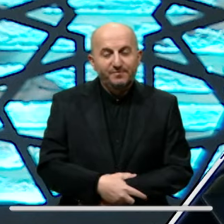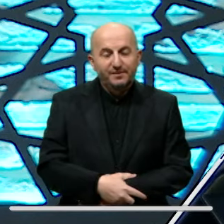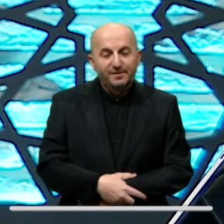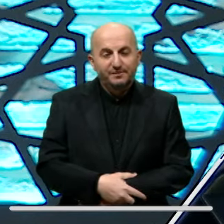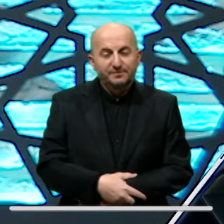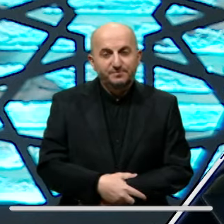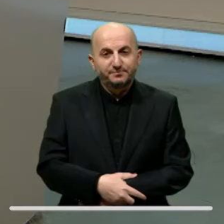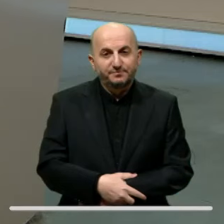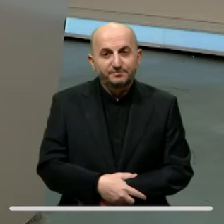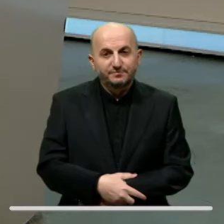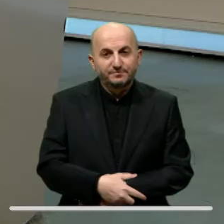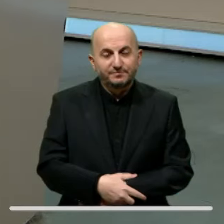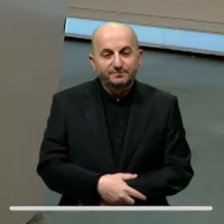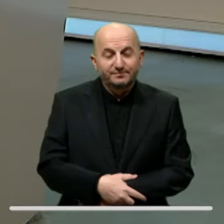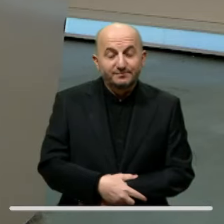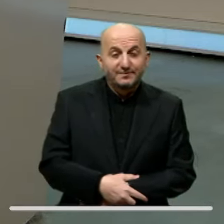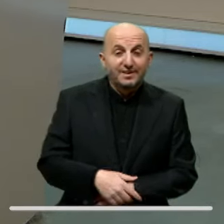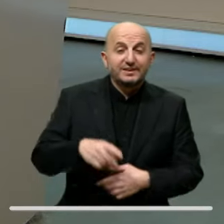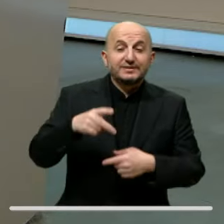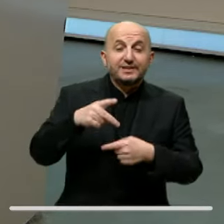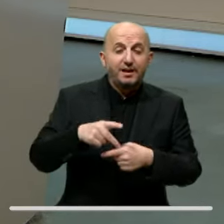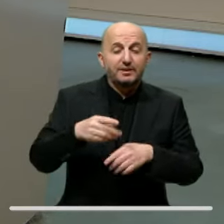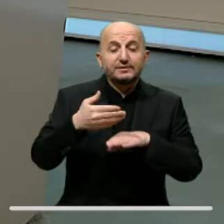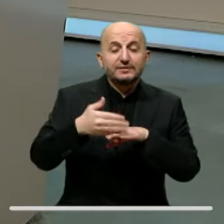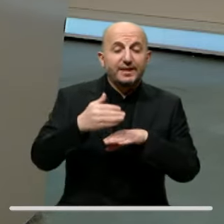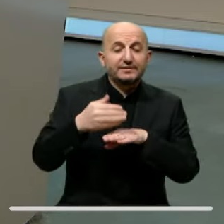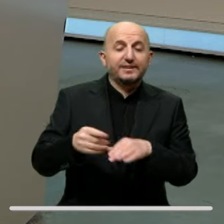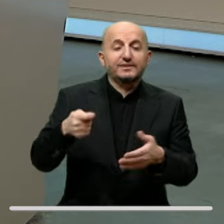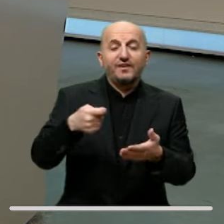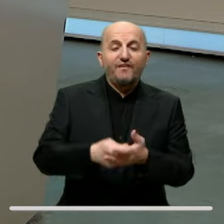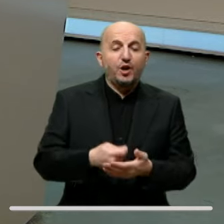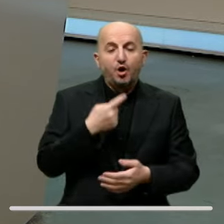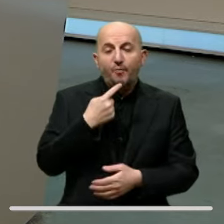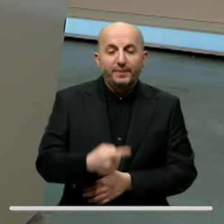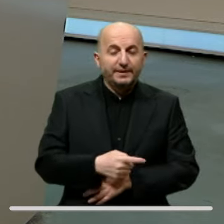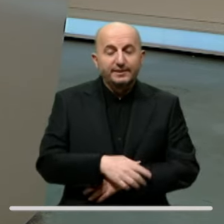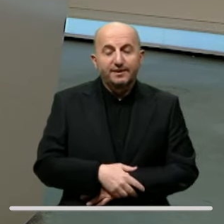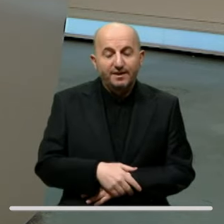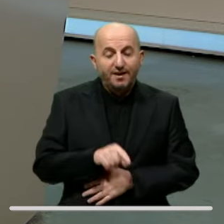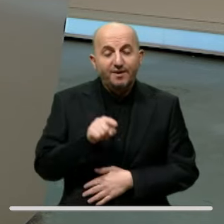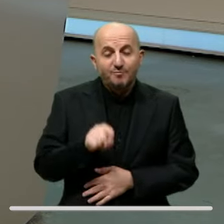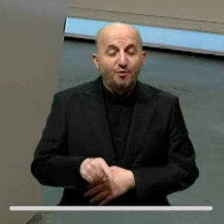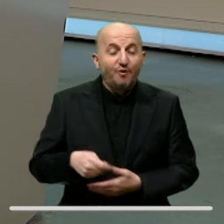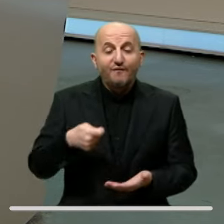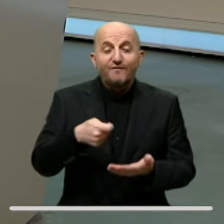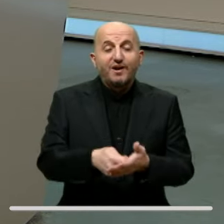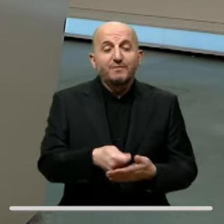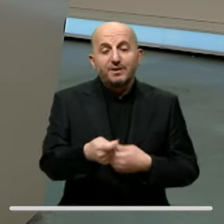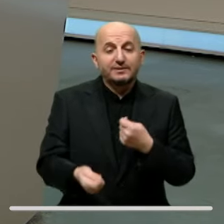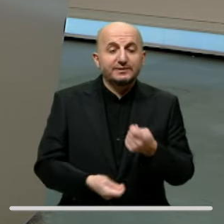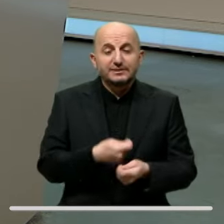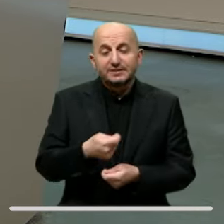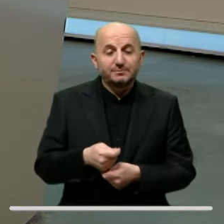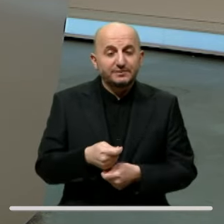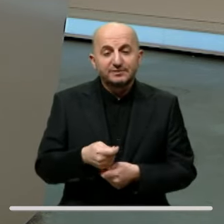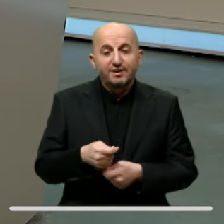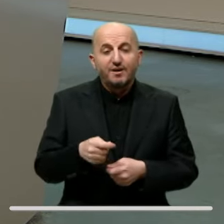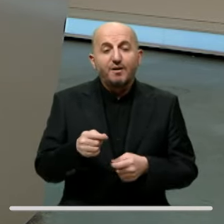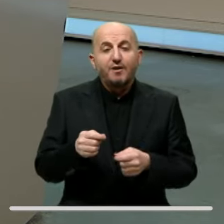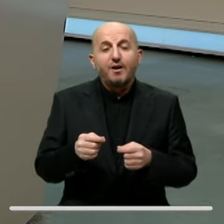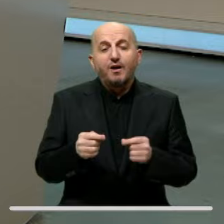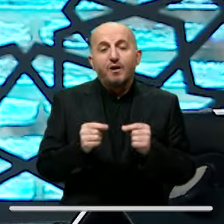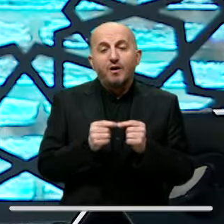İstanbul'a selamlar. Zekatımı peyderpey veriyorum dedi. Ve bu peyderpey verme işlemini de sanki bir burs gibi